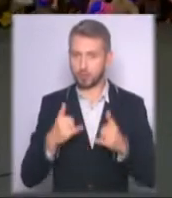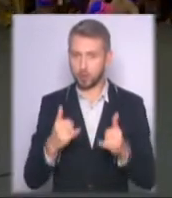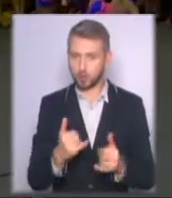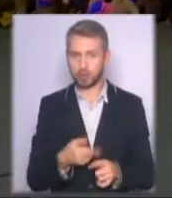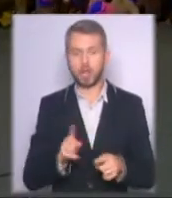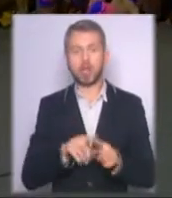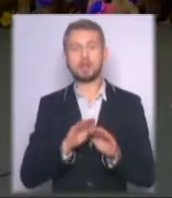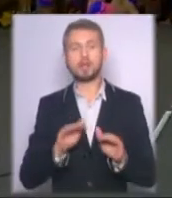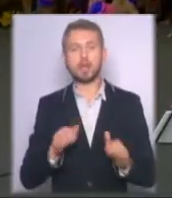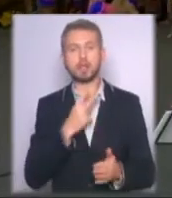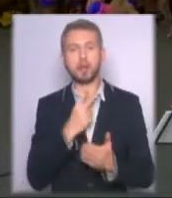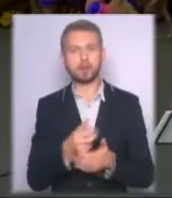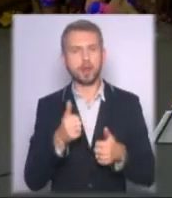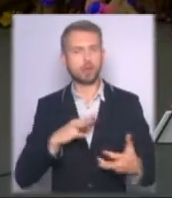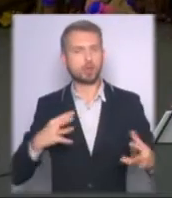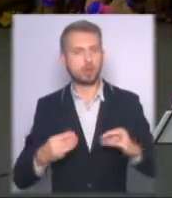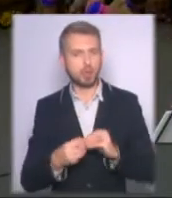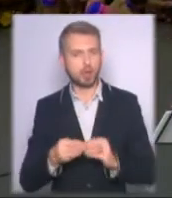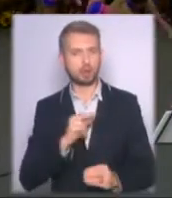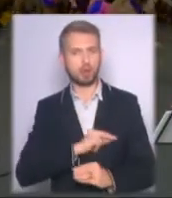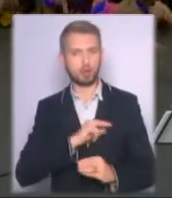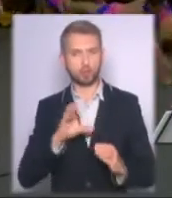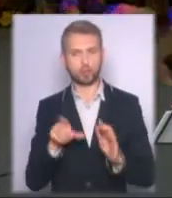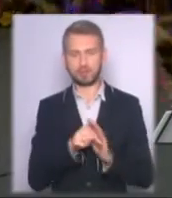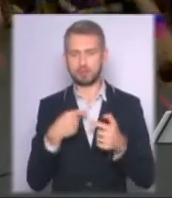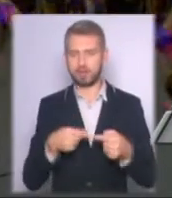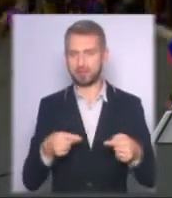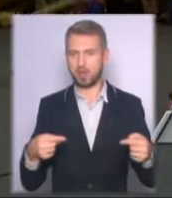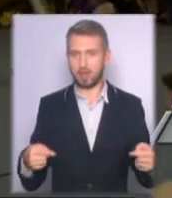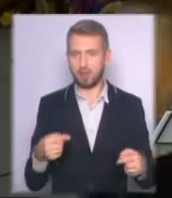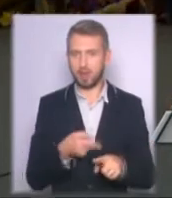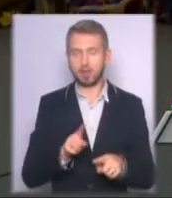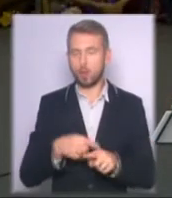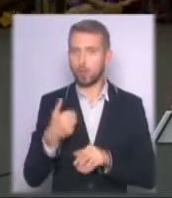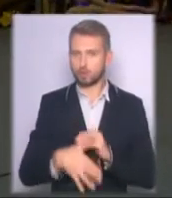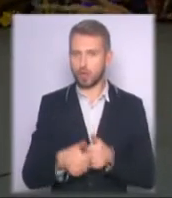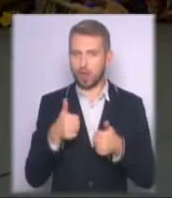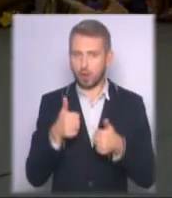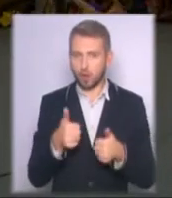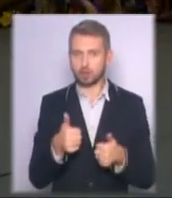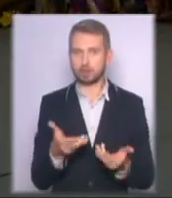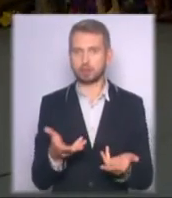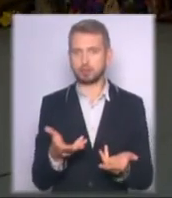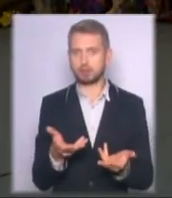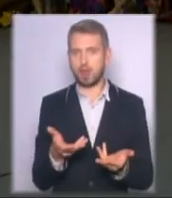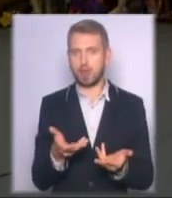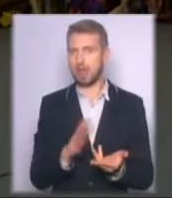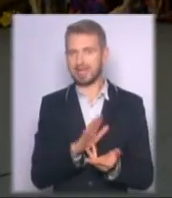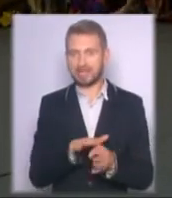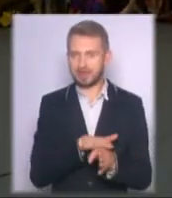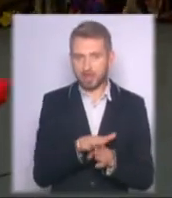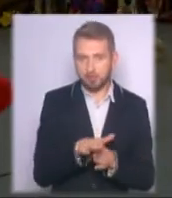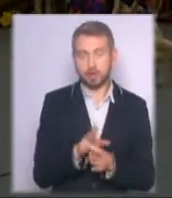уже показывают хороший результат, уже работают с предметами. То есть это уже хорошие, можно сказать, ну, не состоявшиеся,